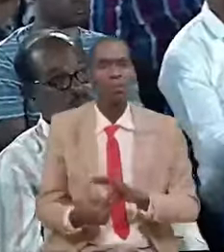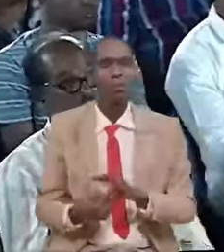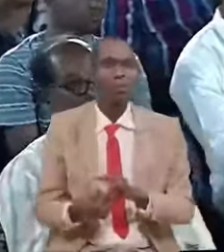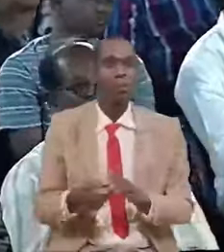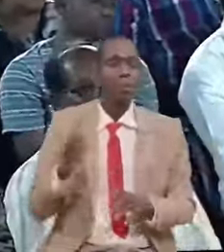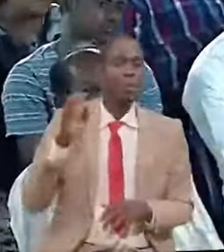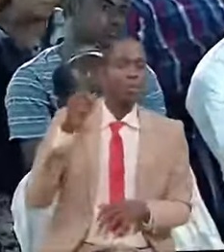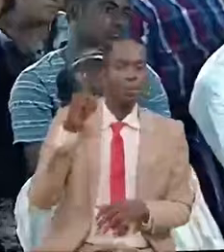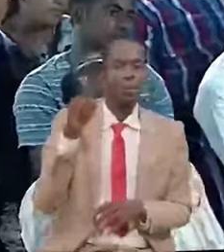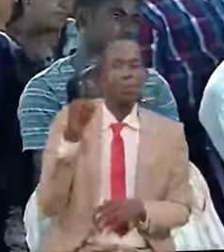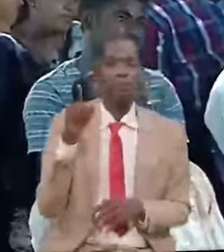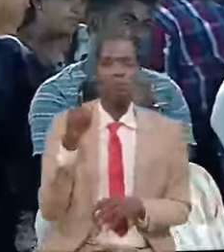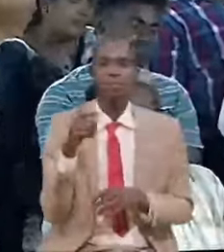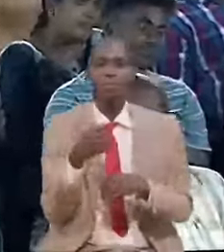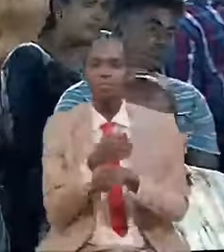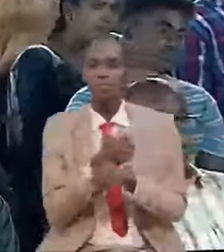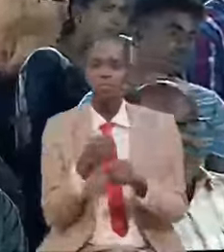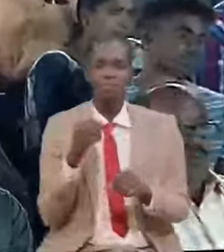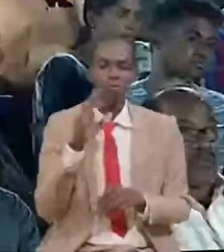Il te garde en vie pour un but.